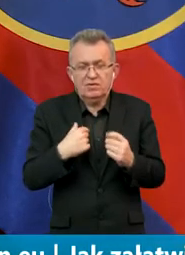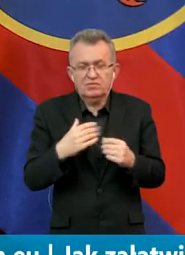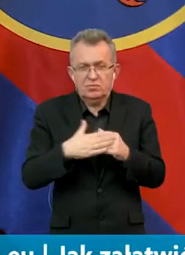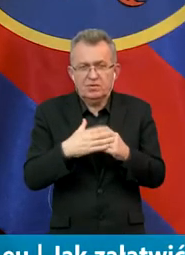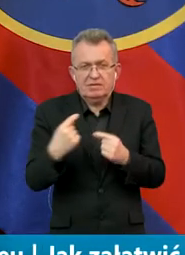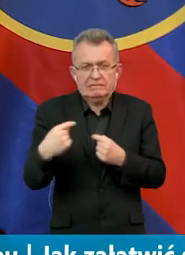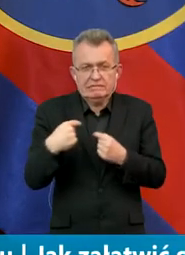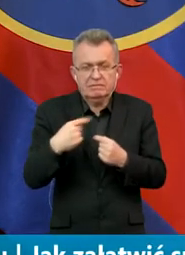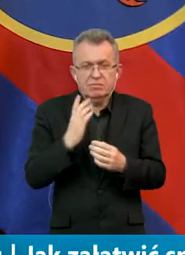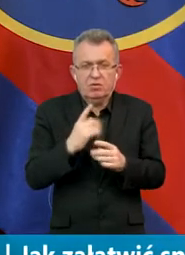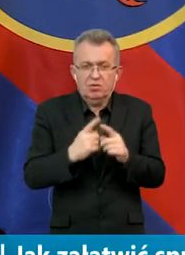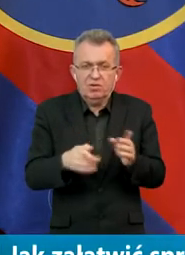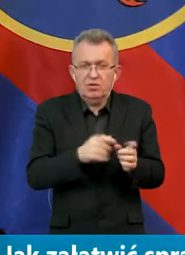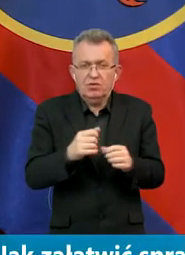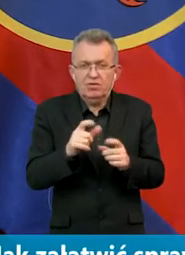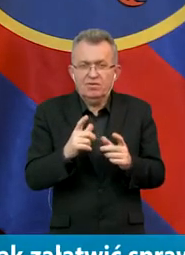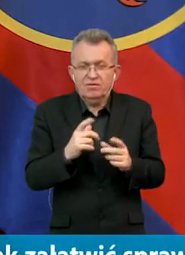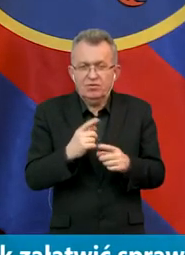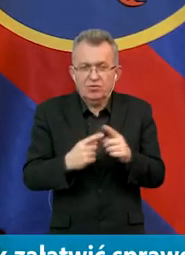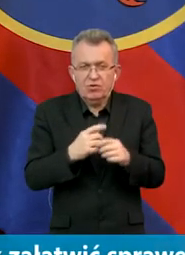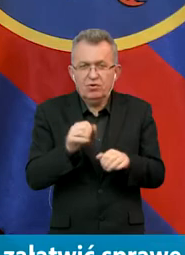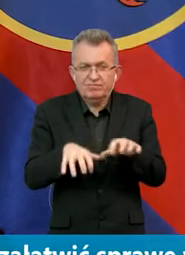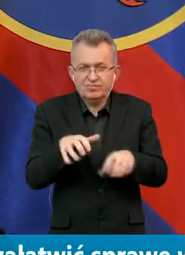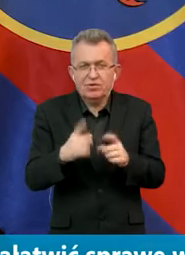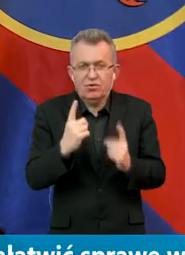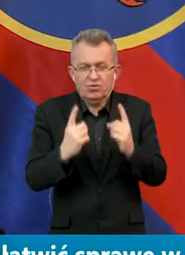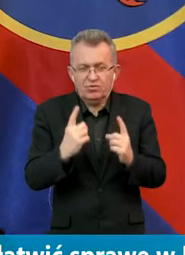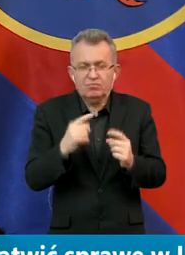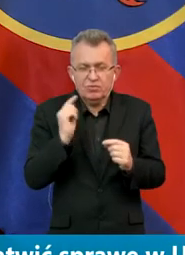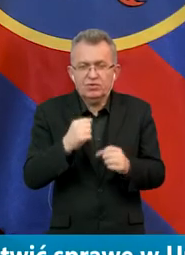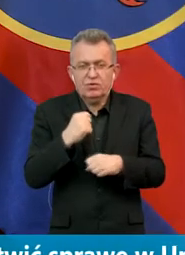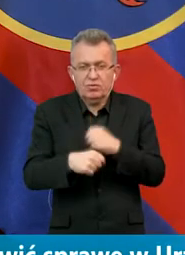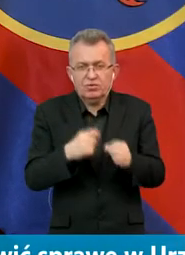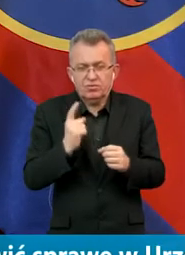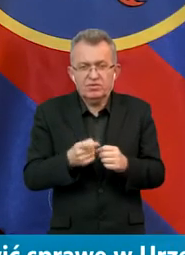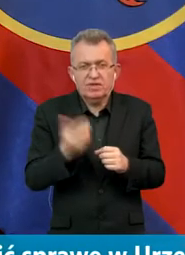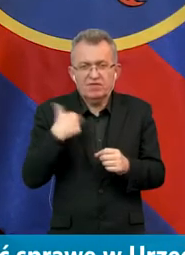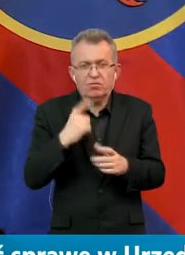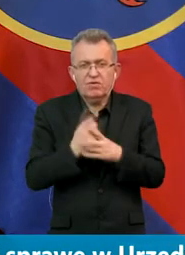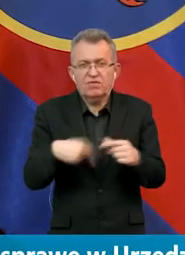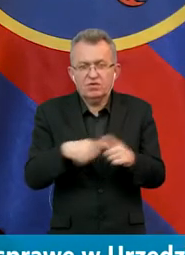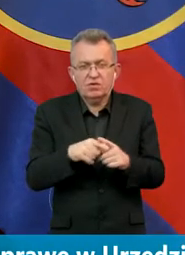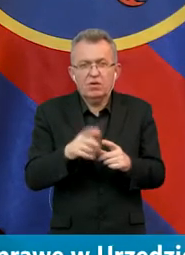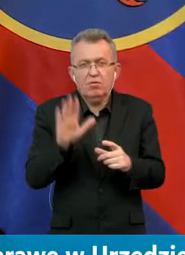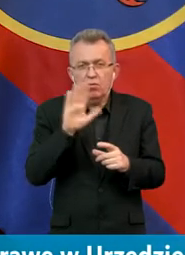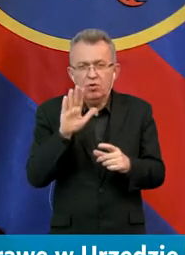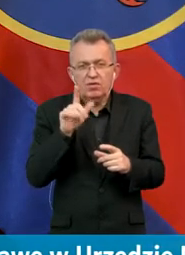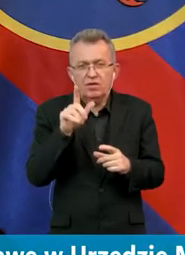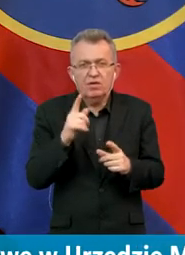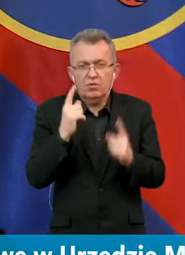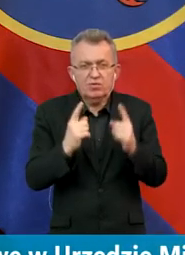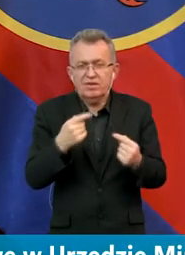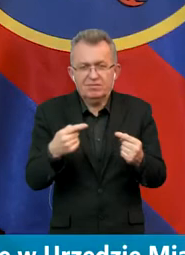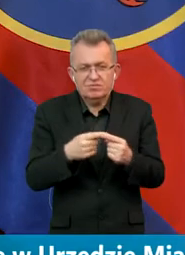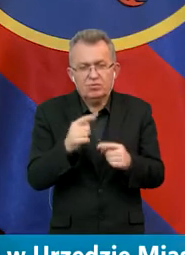mnie tutaj trochę ściga, oczekuje pewnych prac, które już powinny być dawno wykonane, choć pogoda rzeczywiście ogrodnikom nie